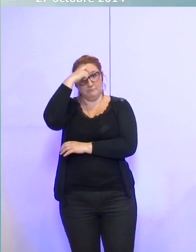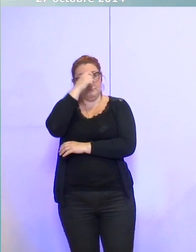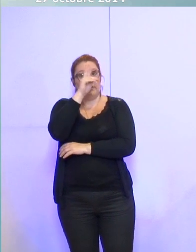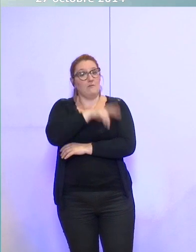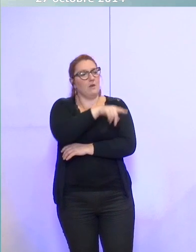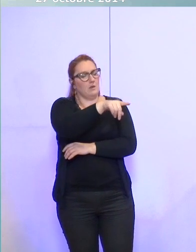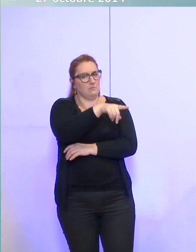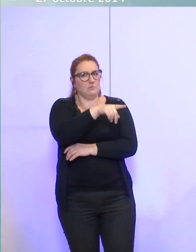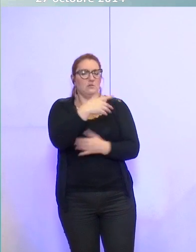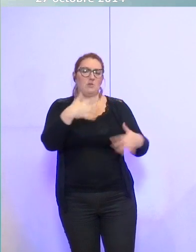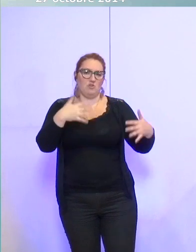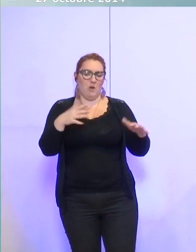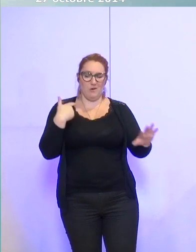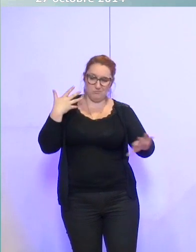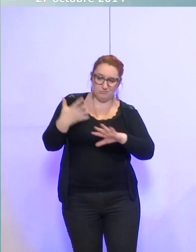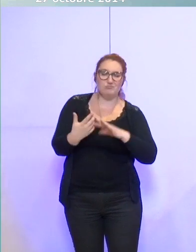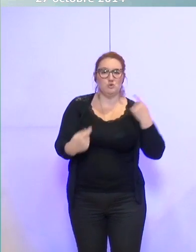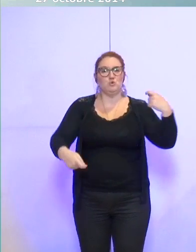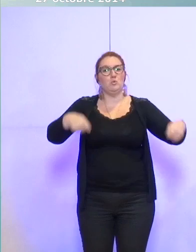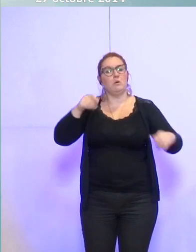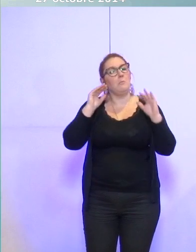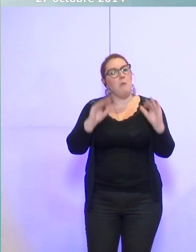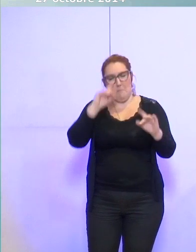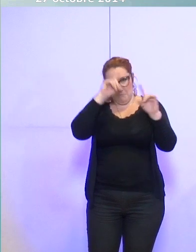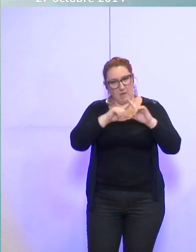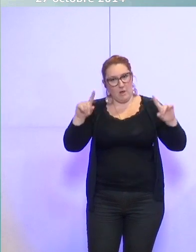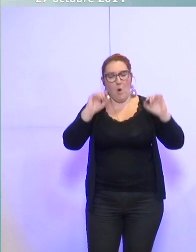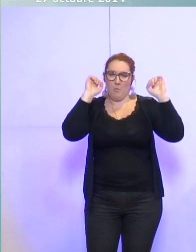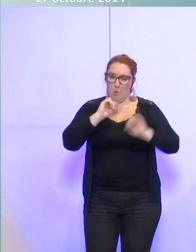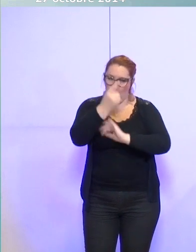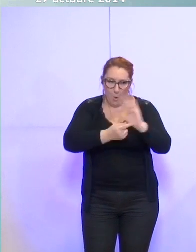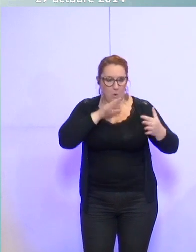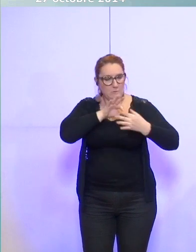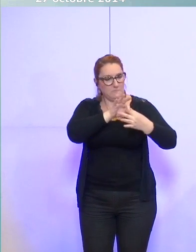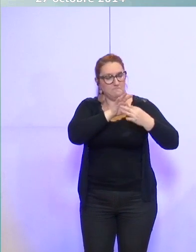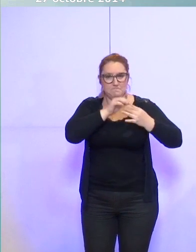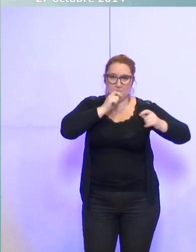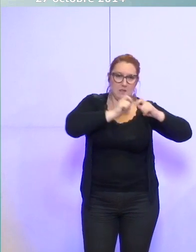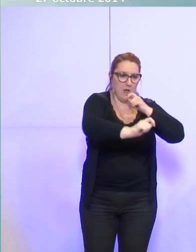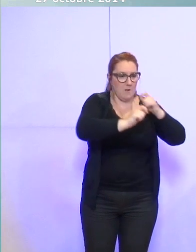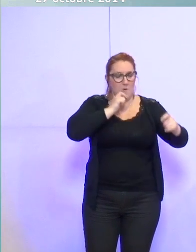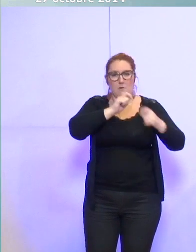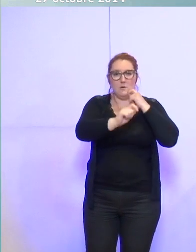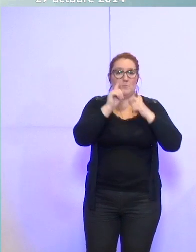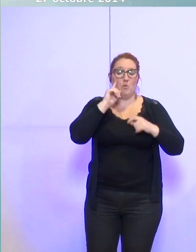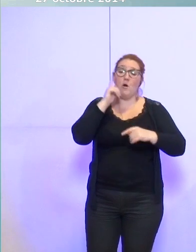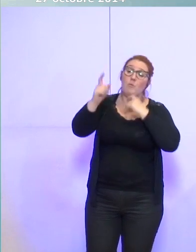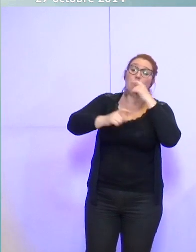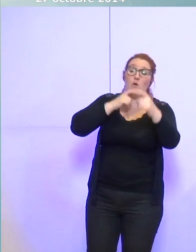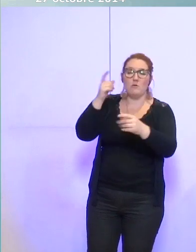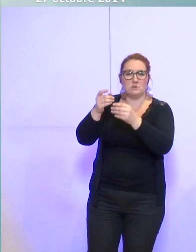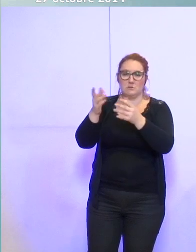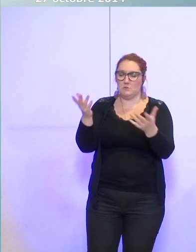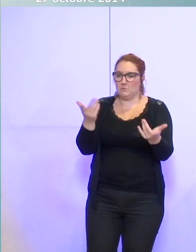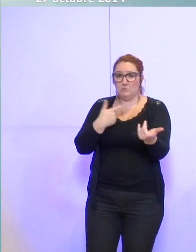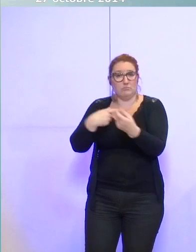une fatalité et que, quels que soient les désaccords, le dialogue est toujours l'alternative à la surenchère, aux contre-vérités et